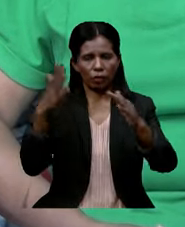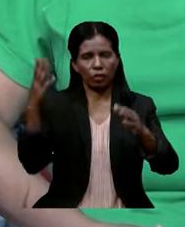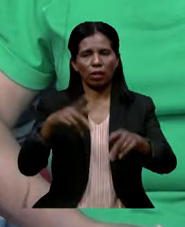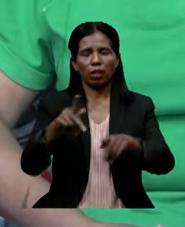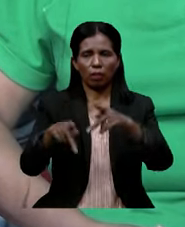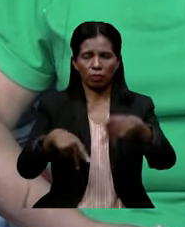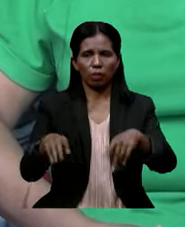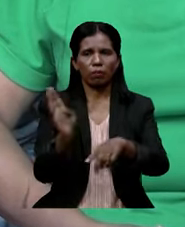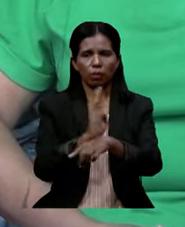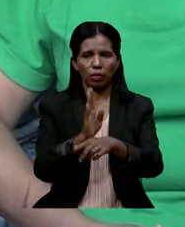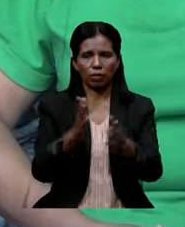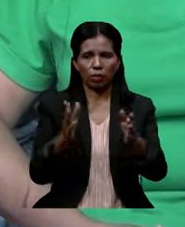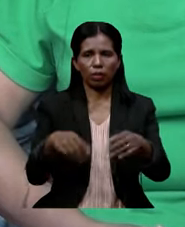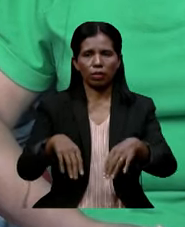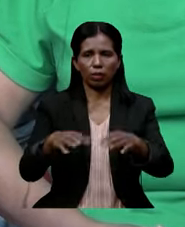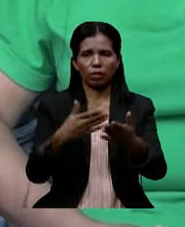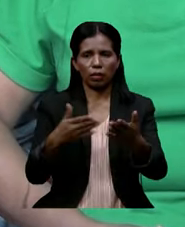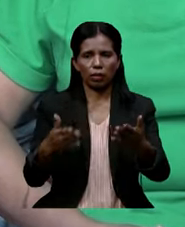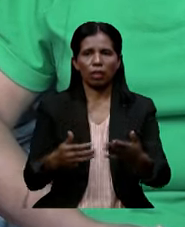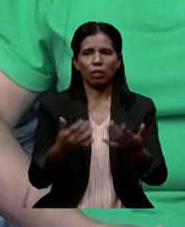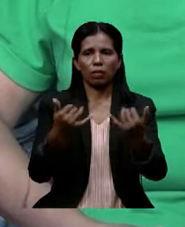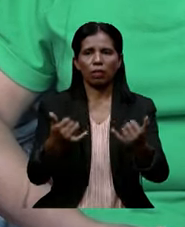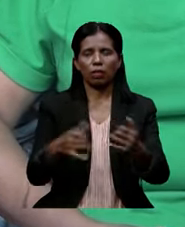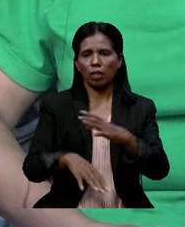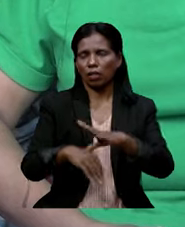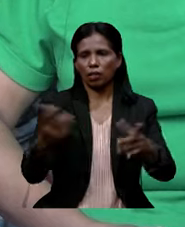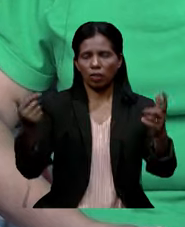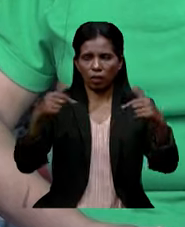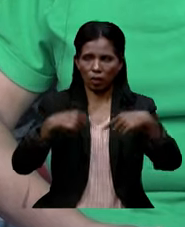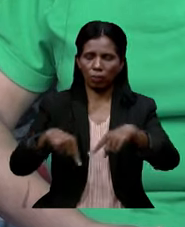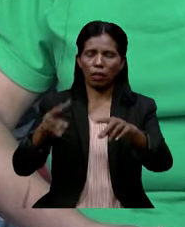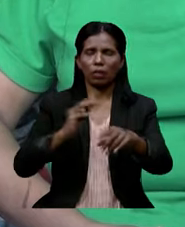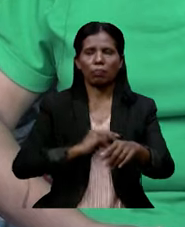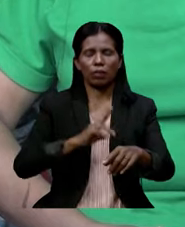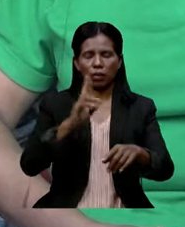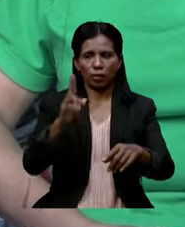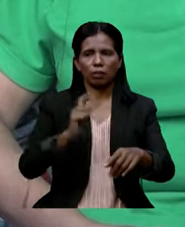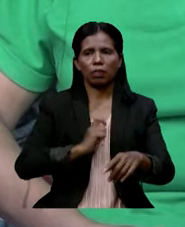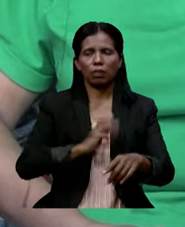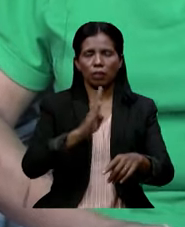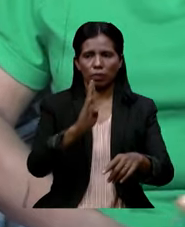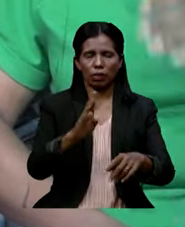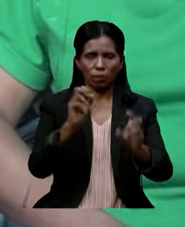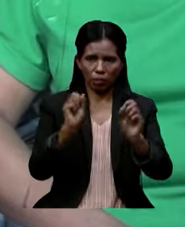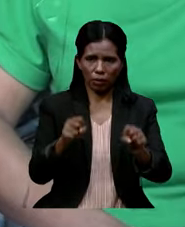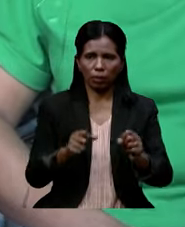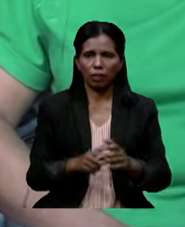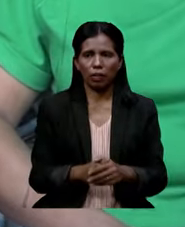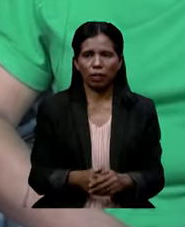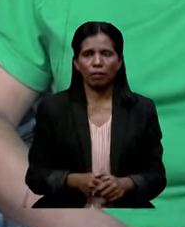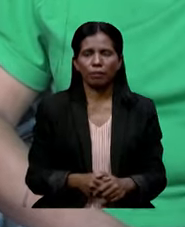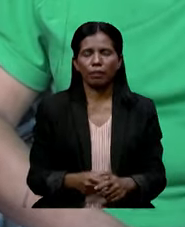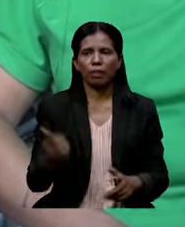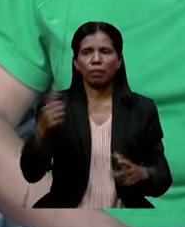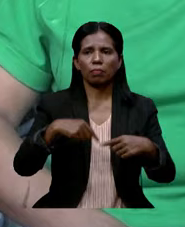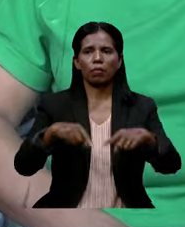sirai ne be ukupa antis te one agora rau ma sai tan sirai hirak ne bae mandeu ka utai beti pele kale o keta cira